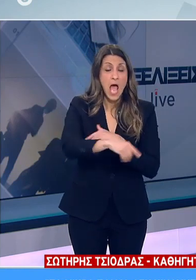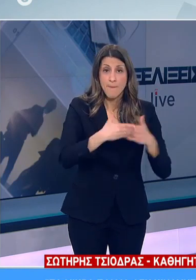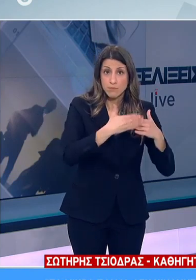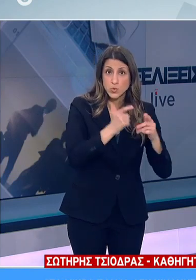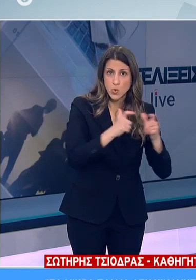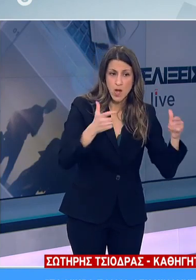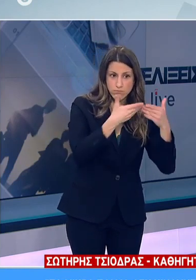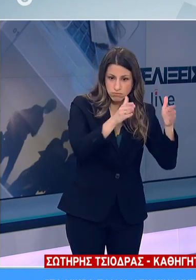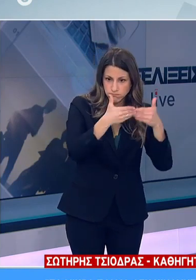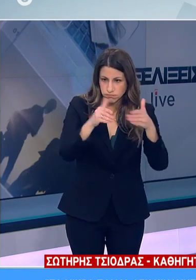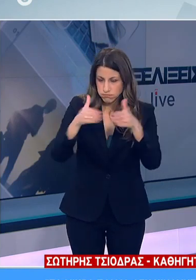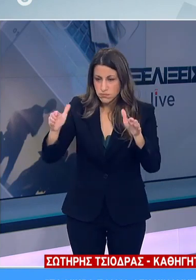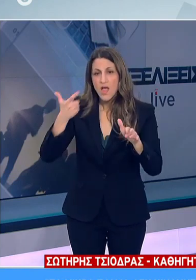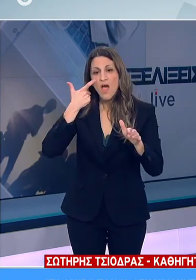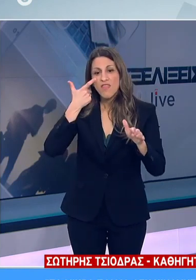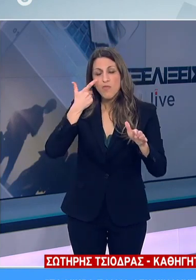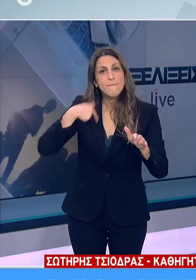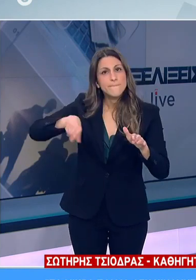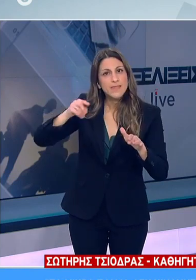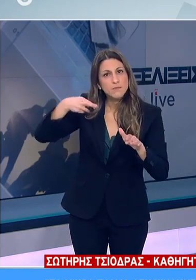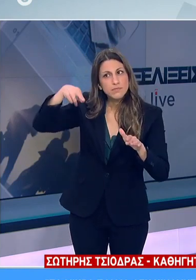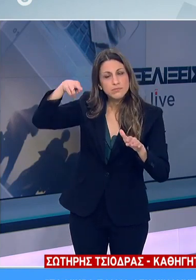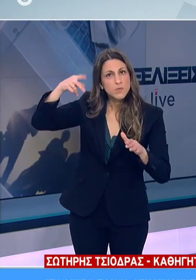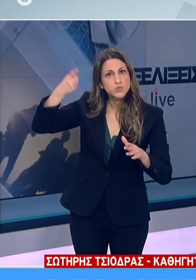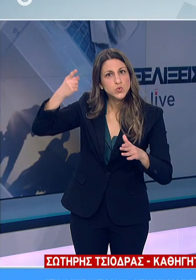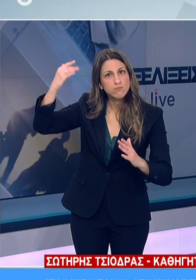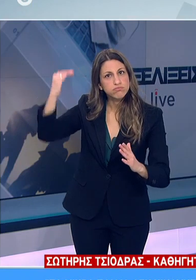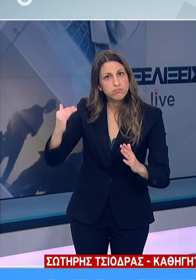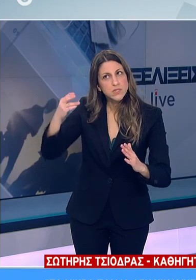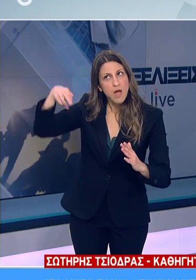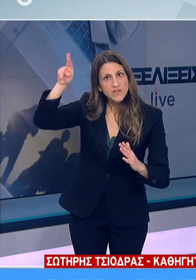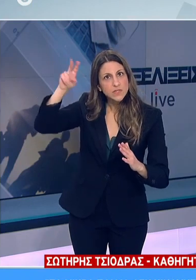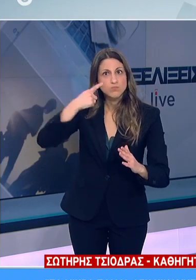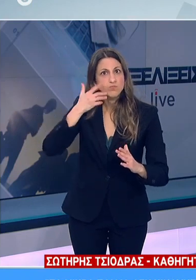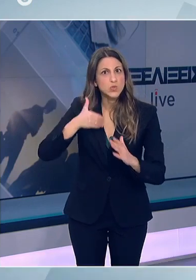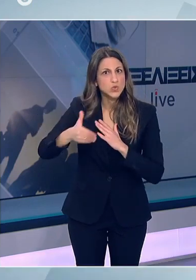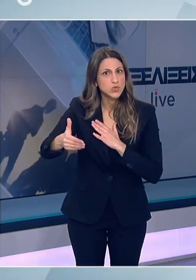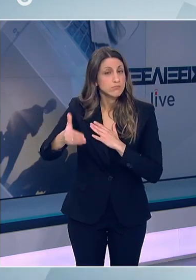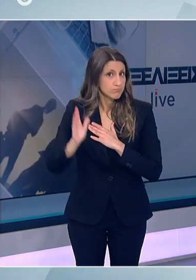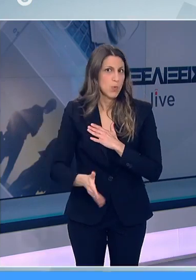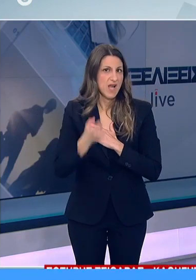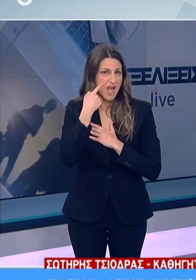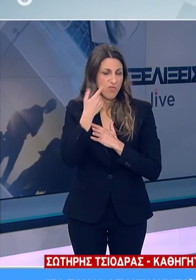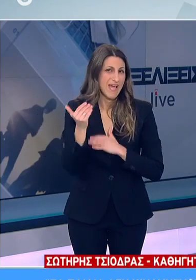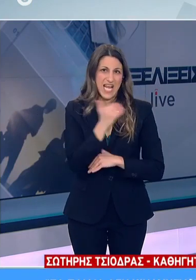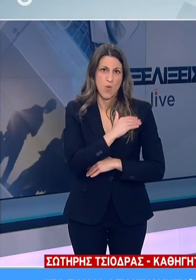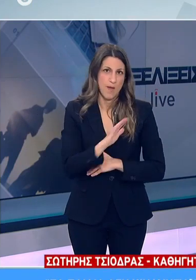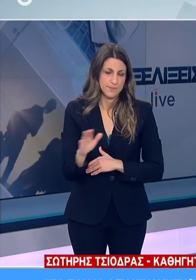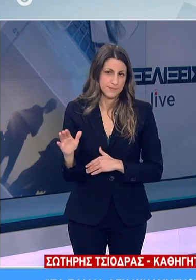την πορεία της επιδημικής καμπύλης στη χώρα μας πολύ γρήγορα. Έχουμε τη δυνατότητα πλέον αυτή να το πούμε.